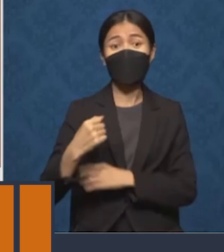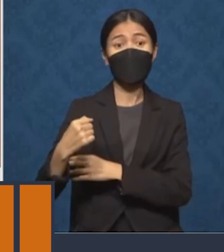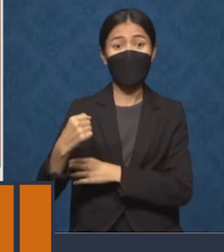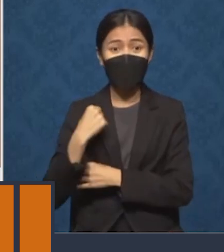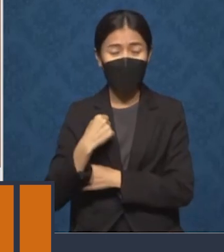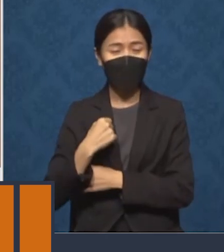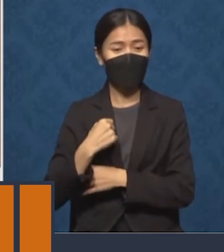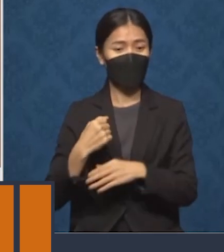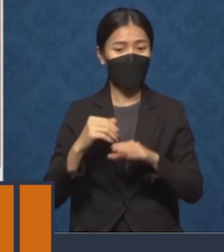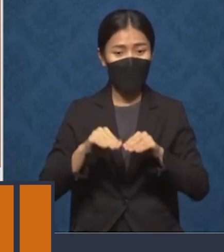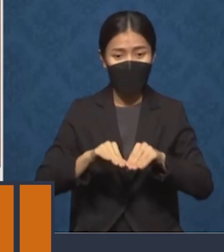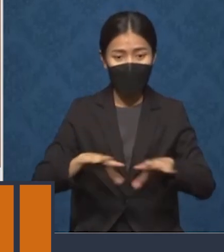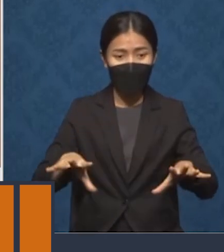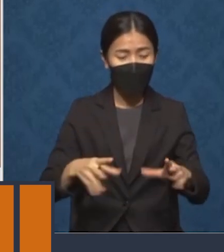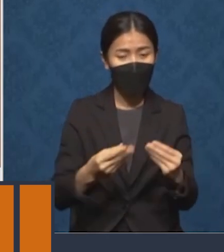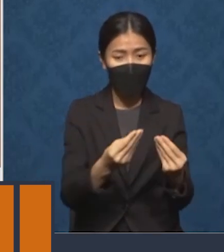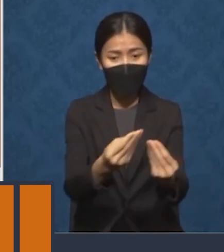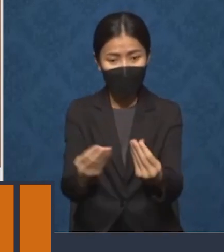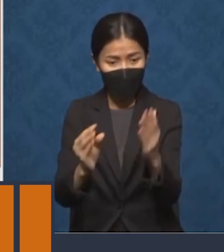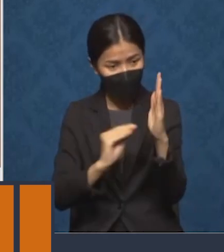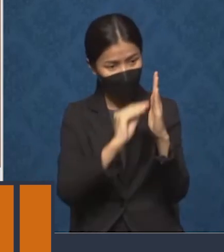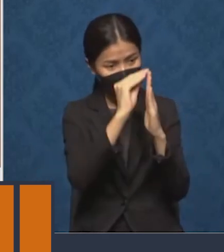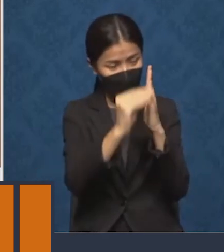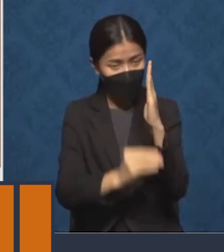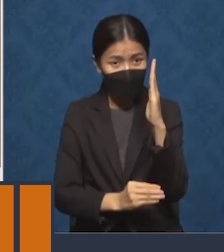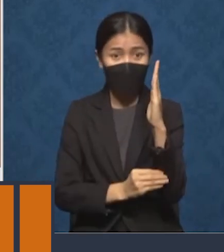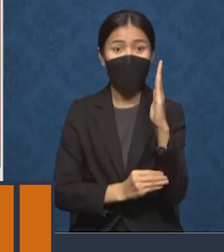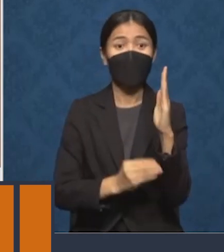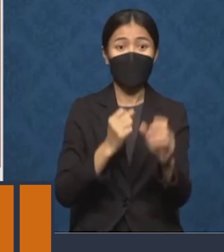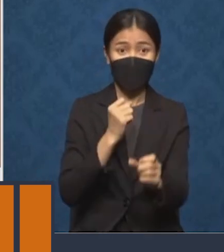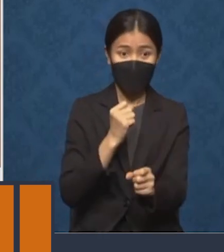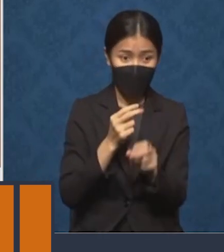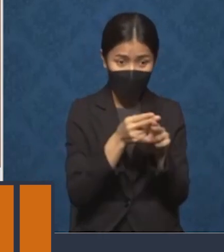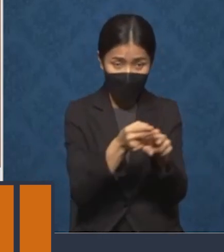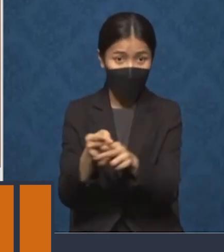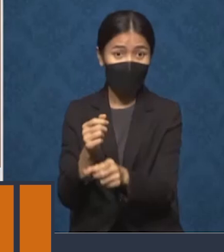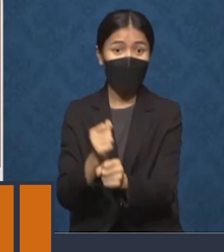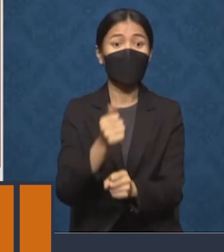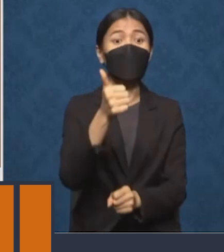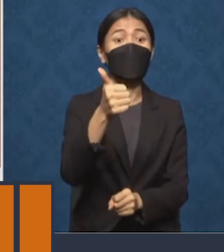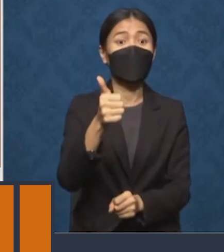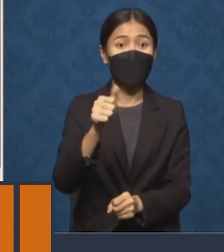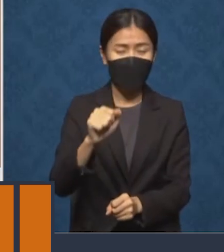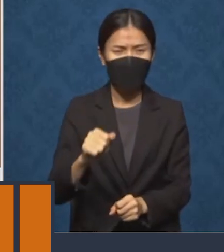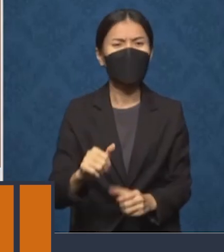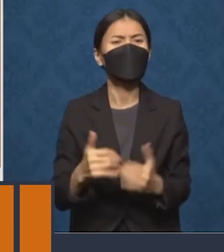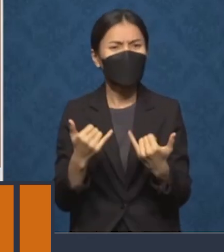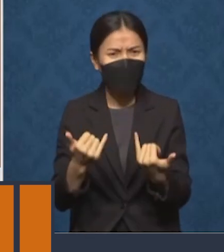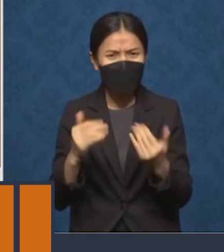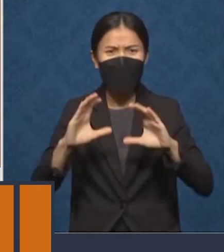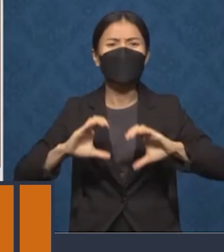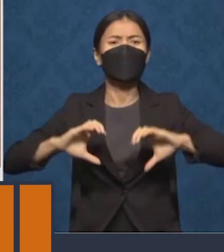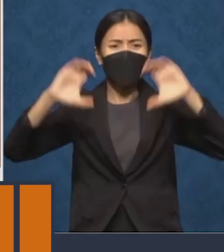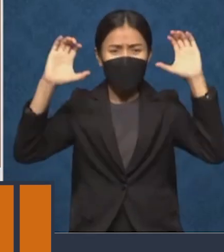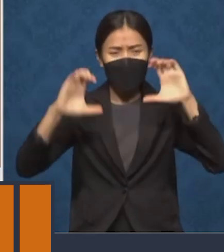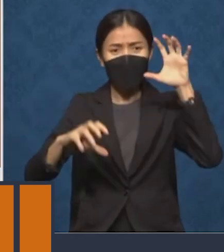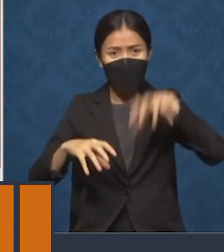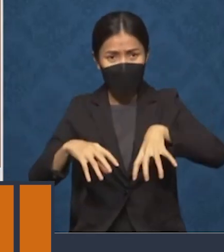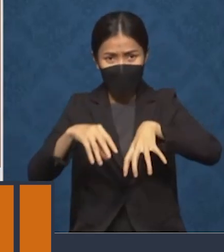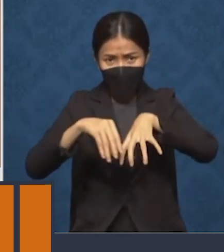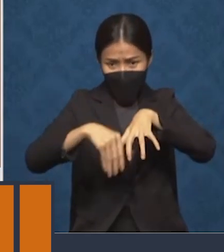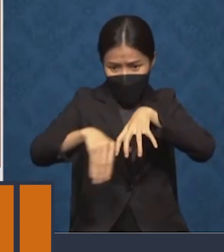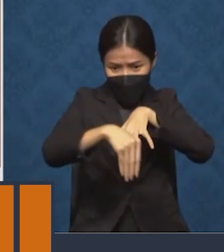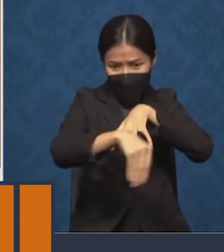ำนักงานในส่วนภูมิภาคไปมากมายขนาดนี้และที่สำคัญเราได้มีการทบทวนหรือเปล่าว่าภารกิจของหน่วยงาน